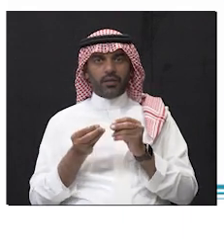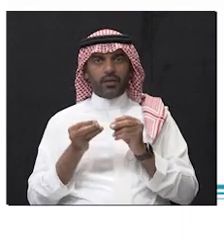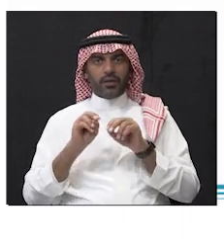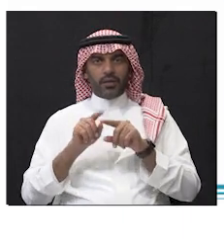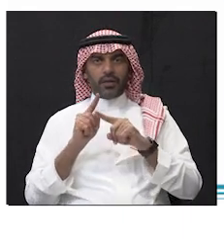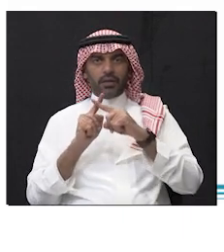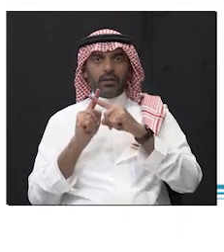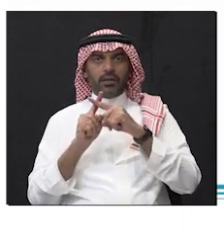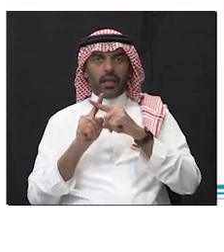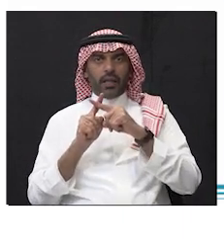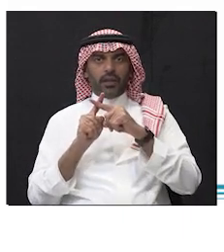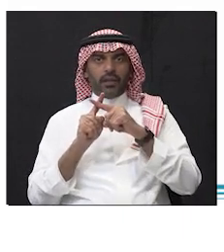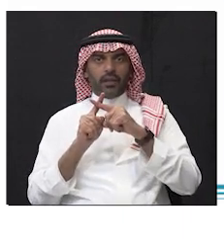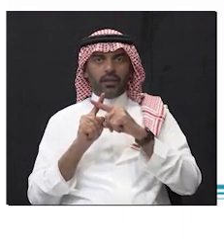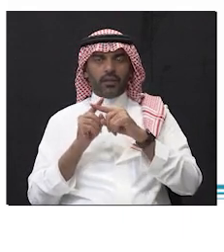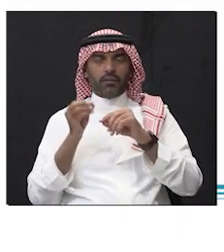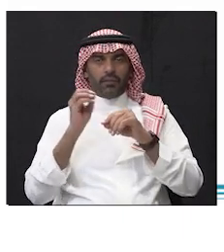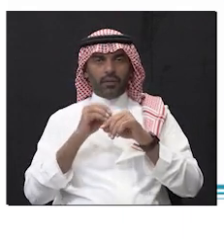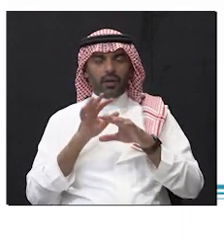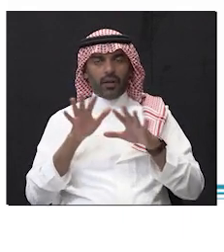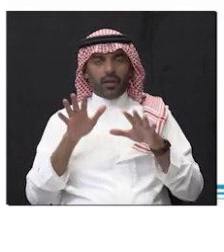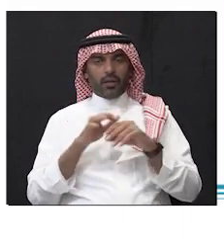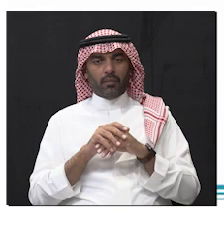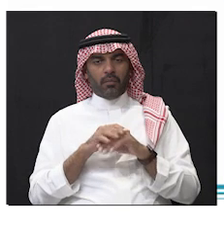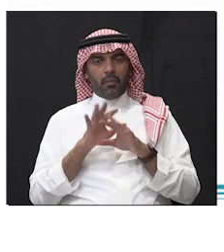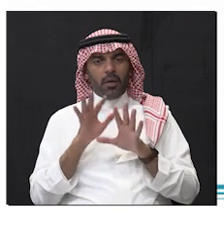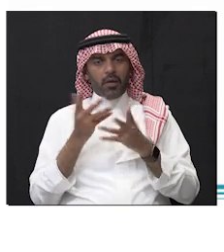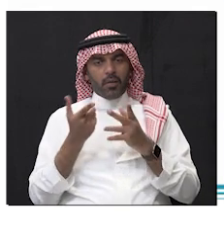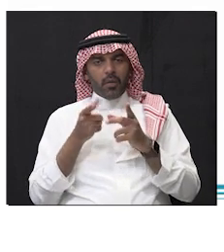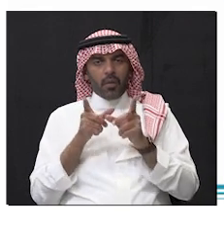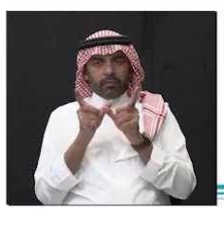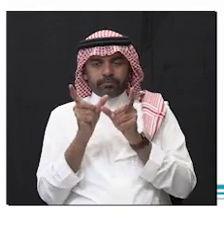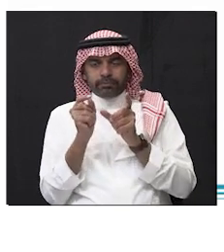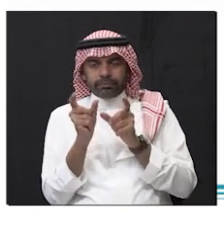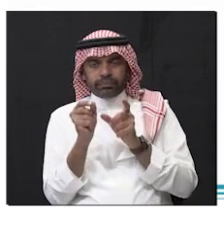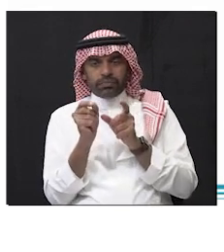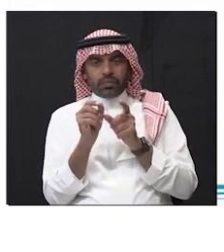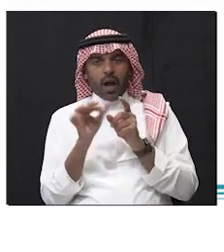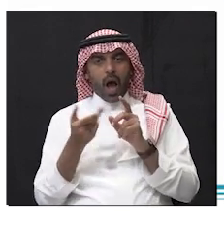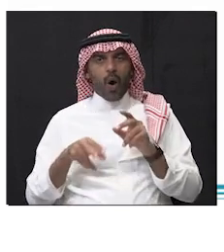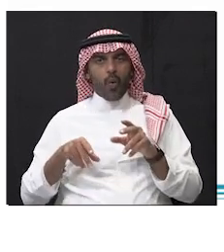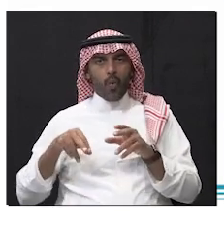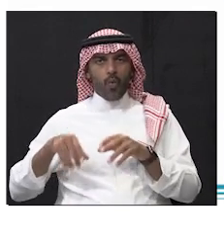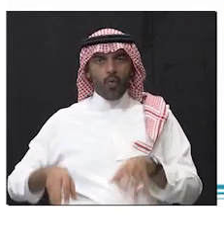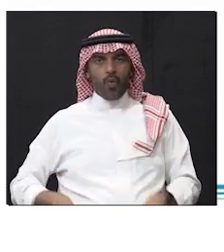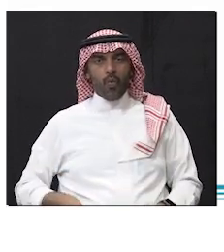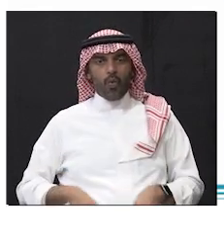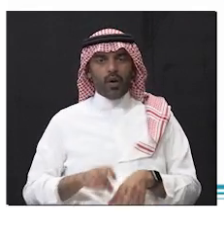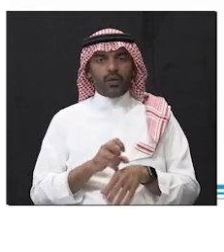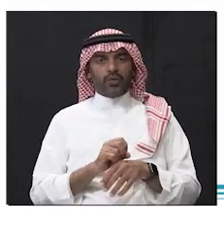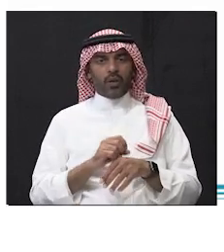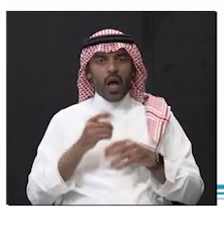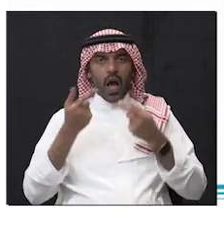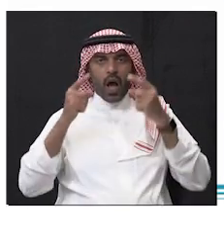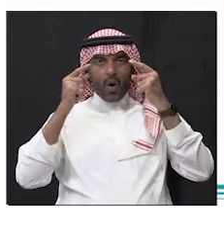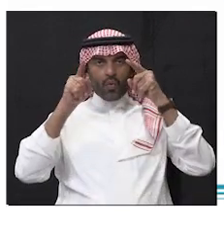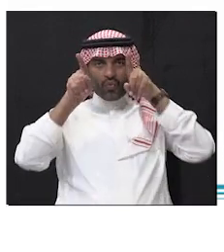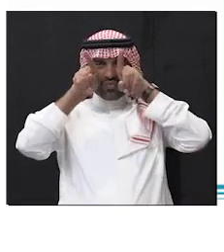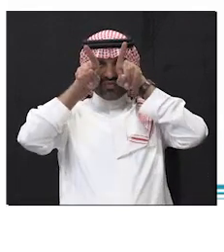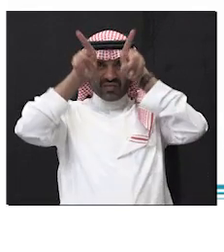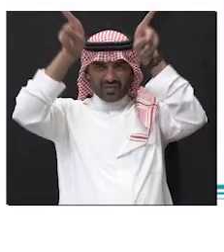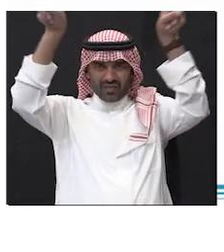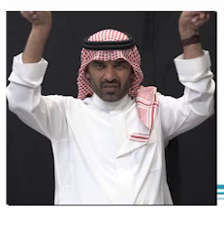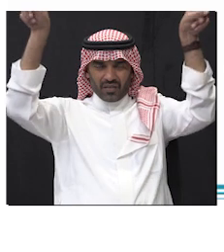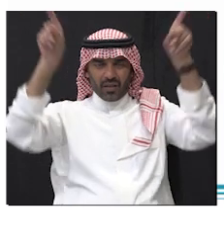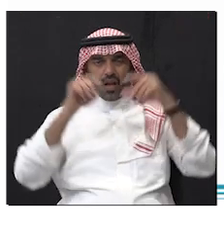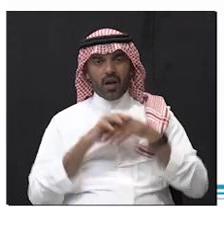مفصلية، قد تكون هذه الزوائد كلابات، أو قد تكون أرجل، أو قد تكون قرون استشعار.